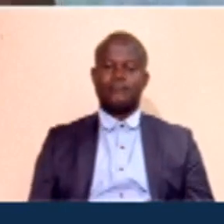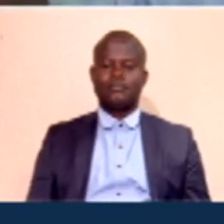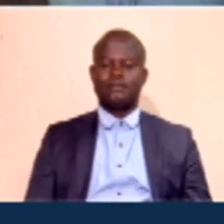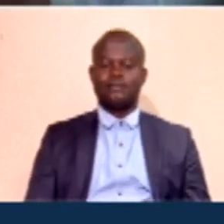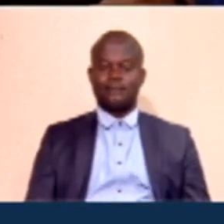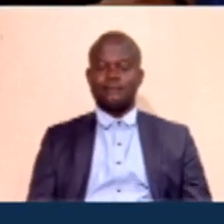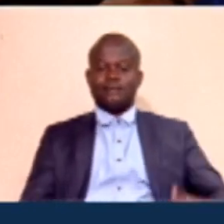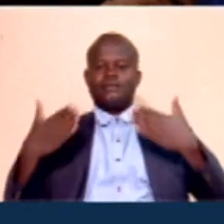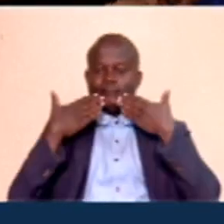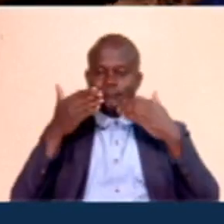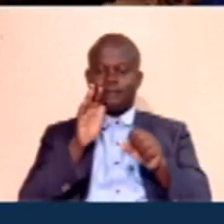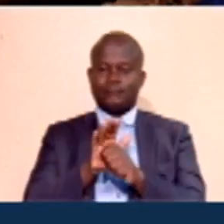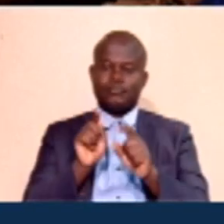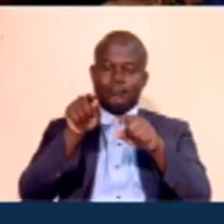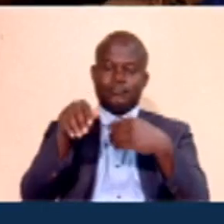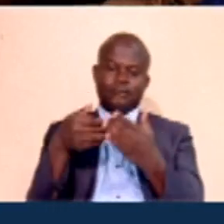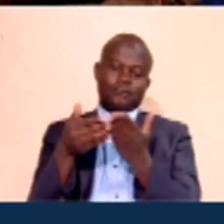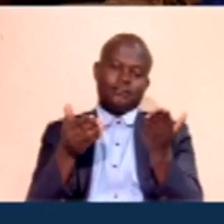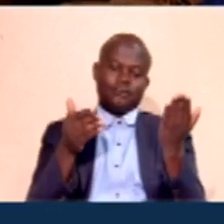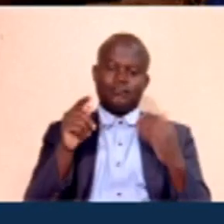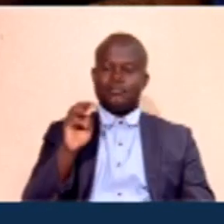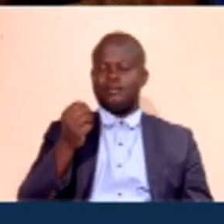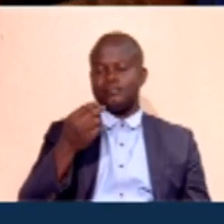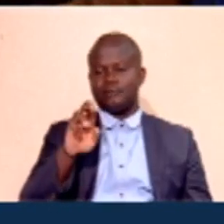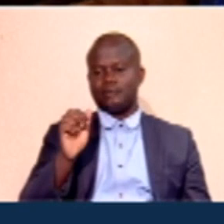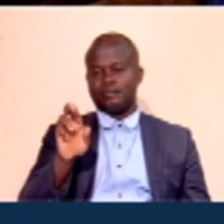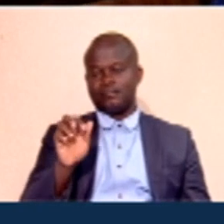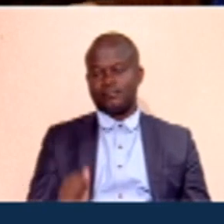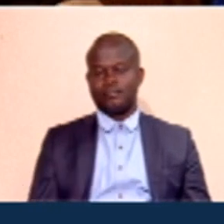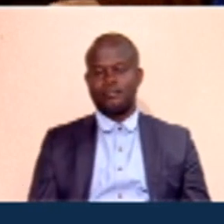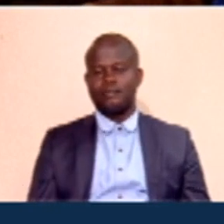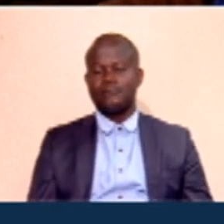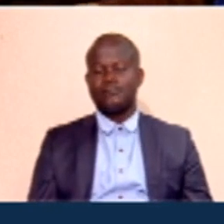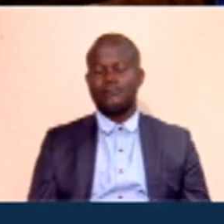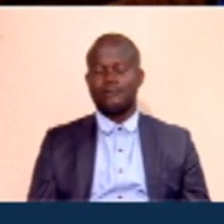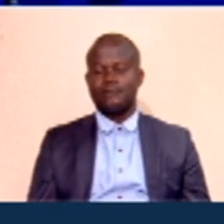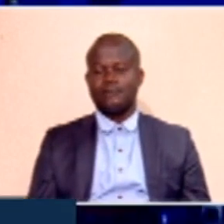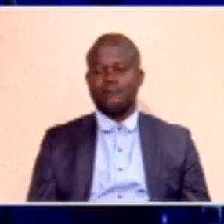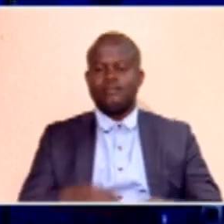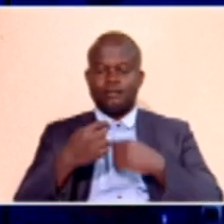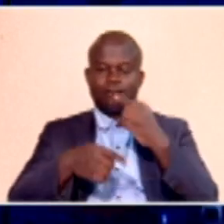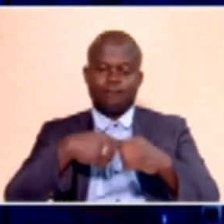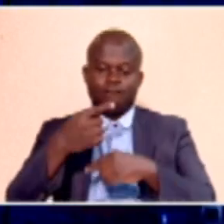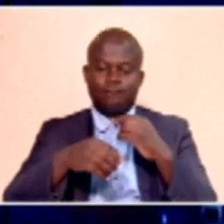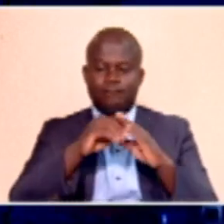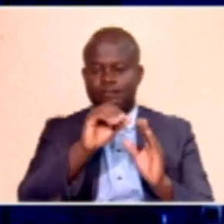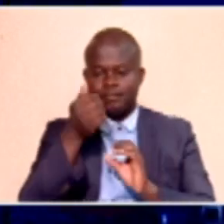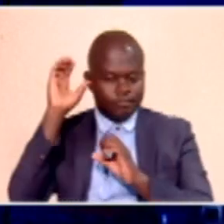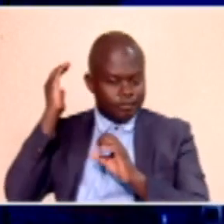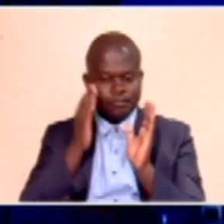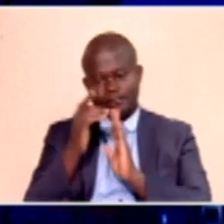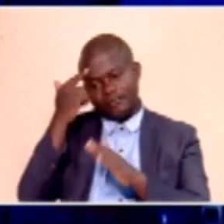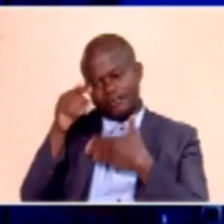Turagushimiye cyane Olive Nete, utubereye aho ngaho Kimihurura. Namwe ndabashimiye. Dukomeze n'amakuru